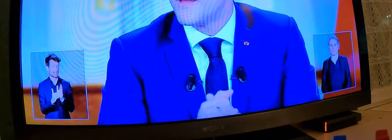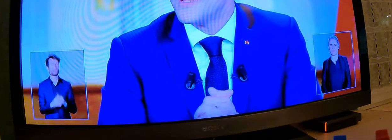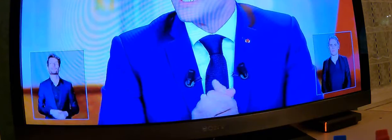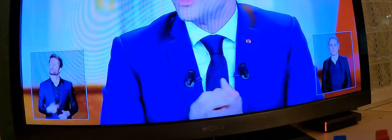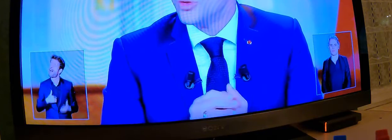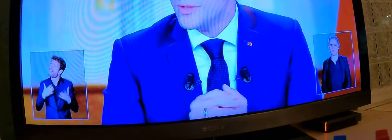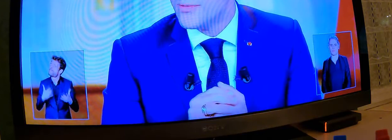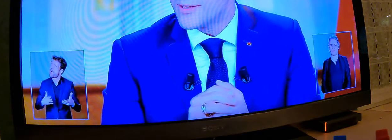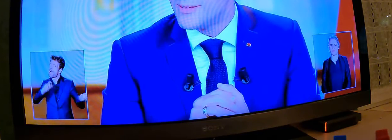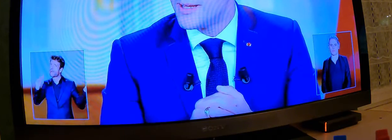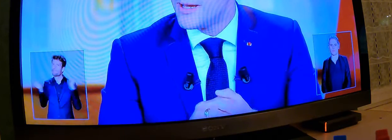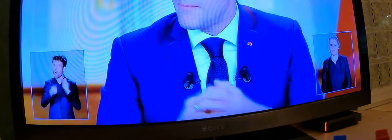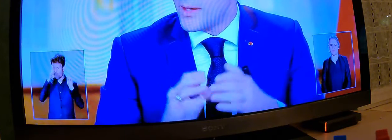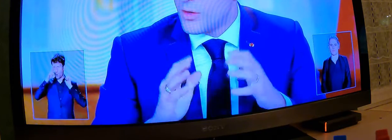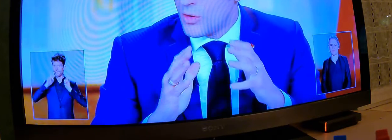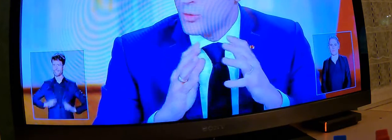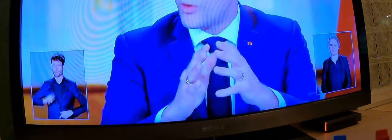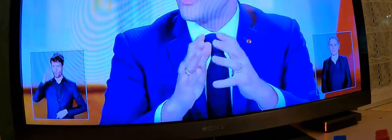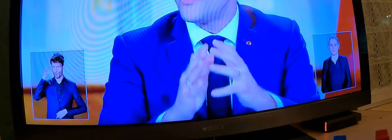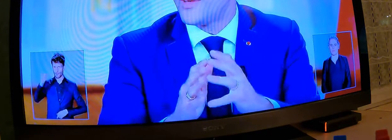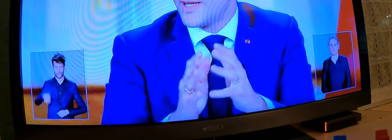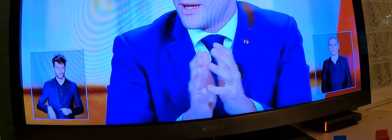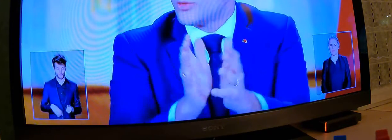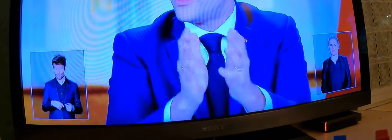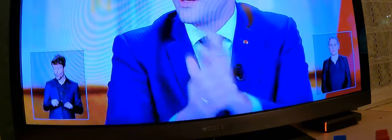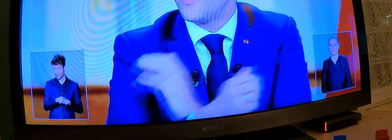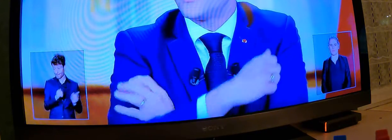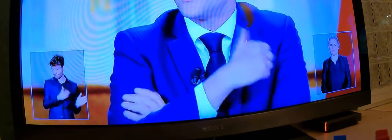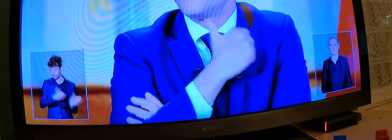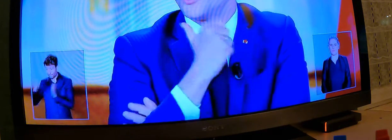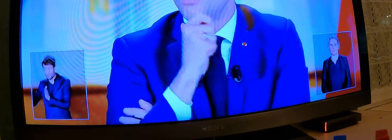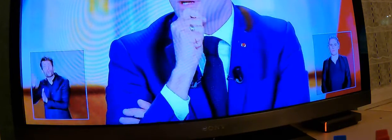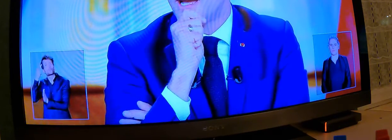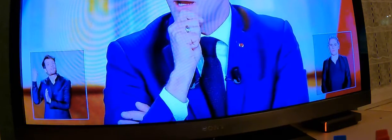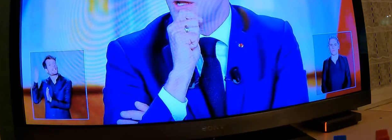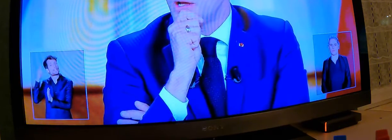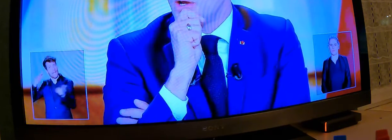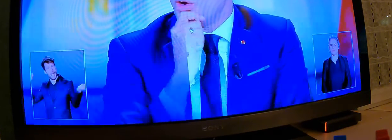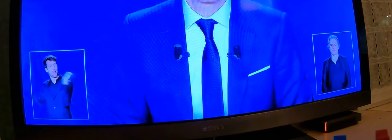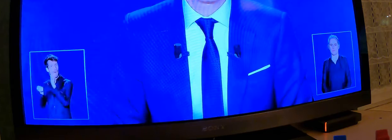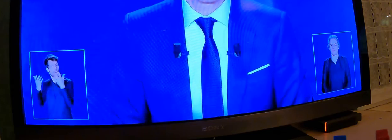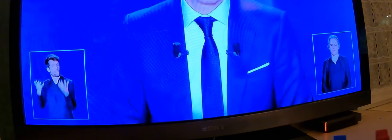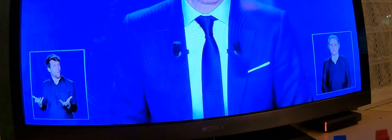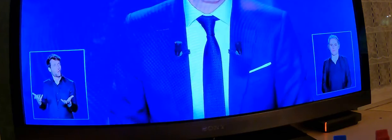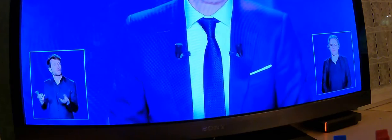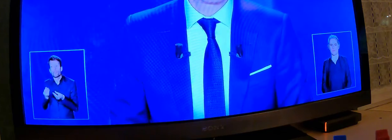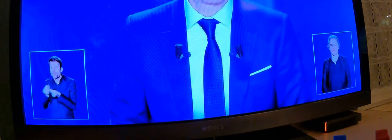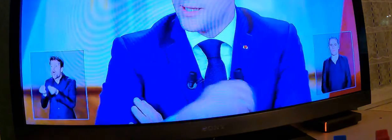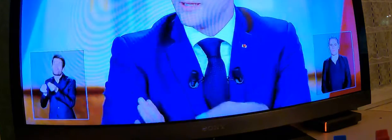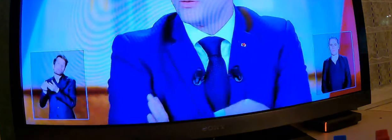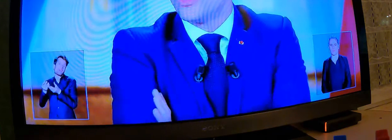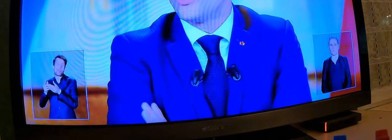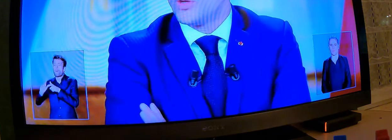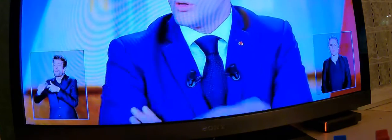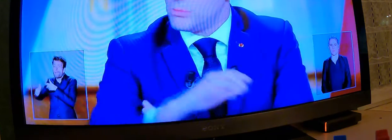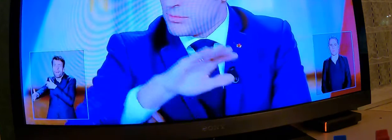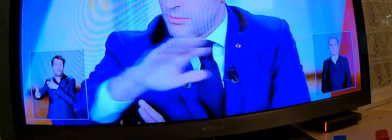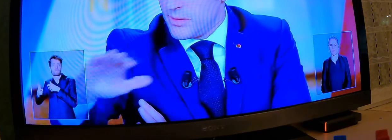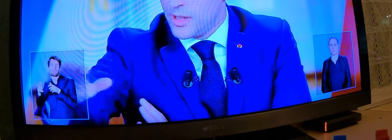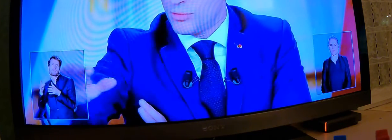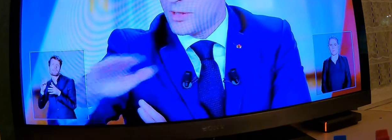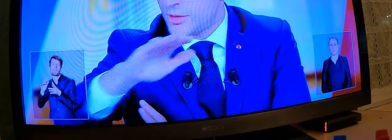réforme de l'université en ouvrant des filières là aussi avec des débouchés plus clairs, en continuant d'aider nos